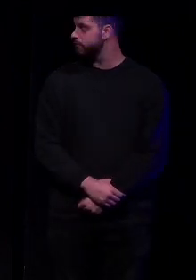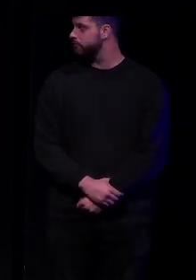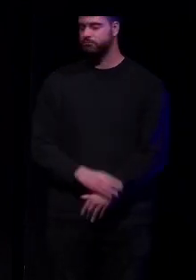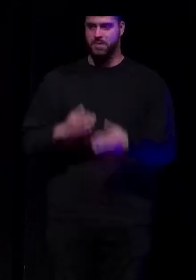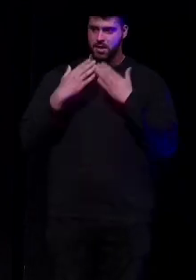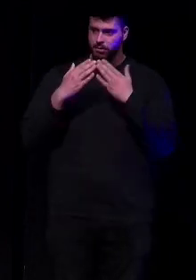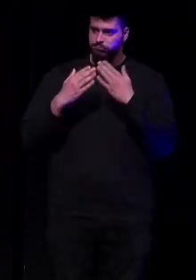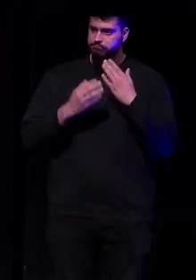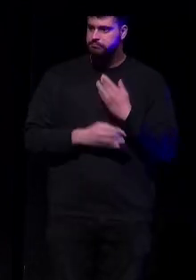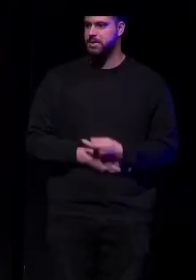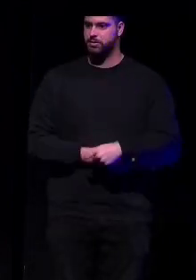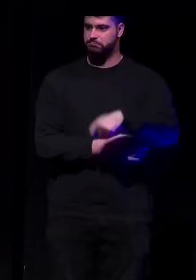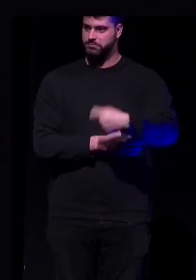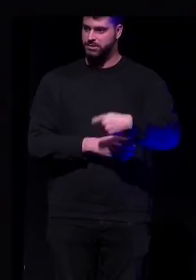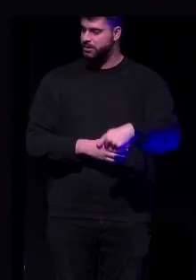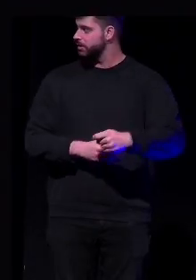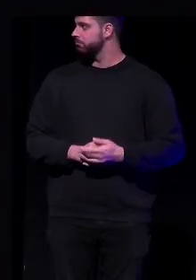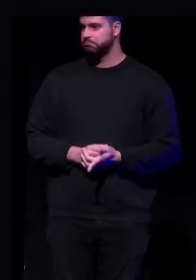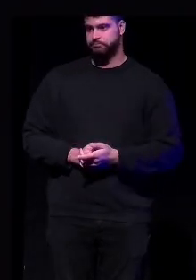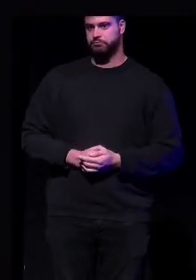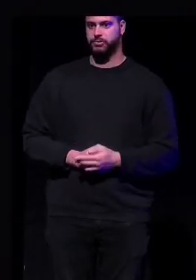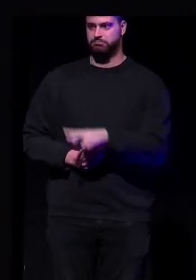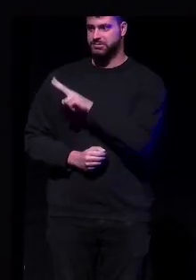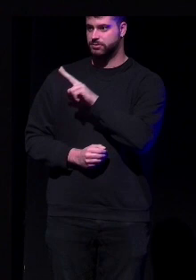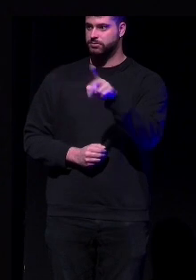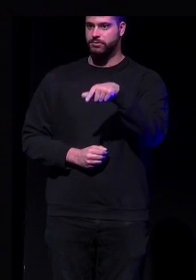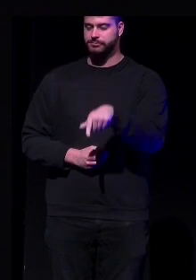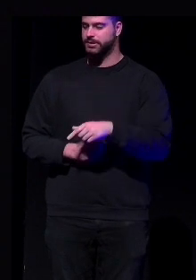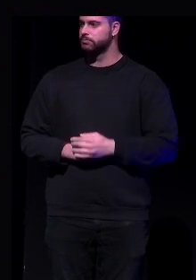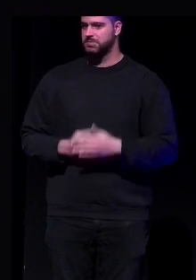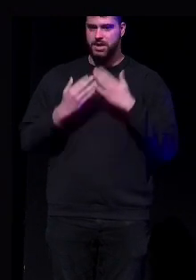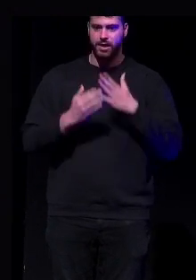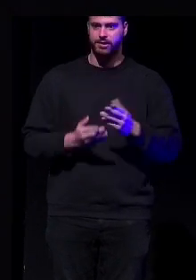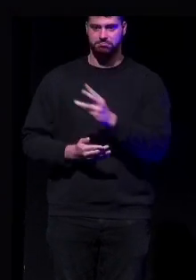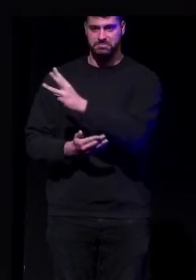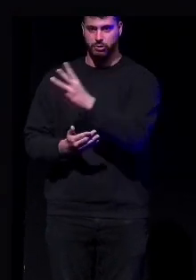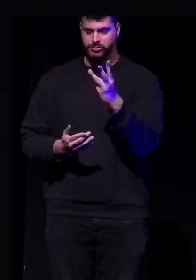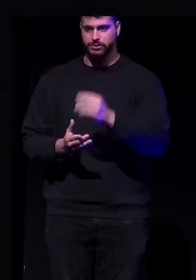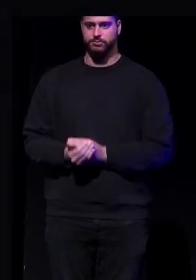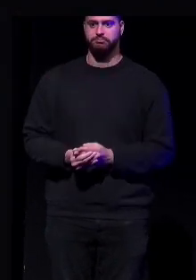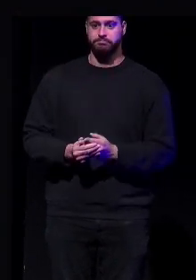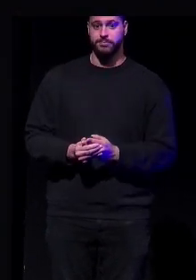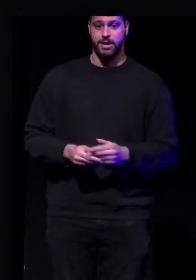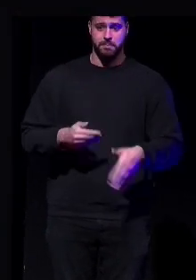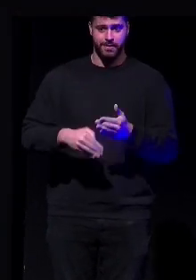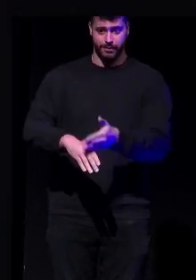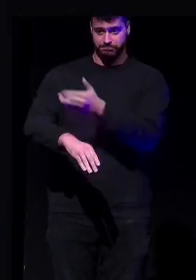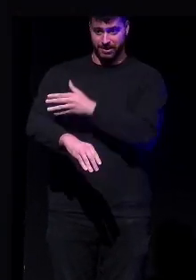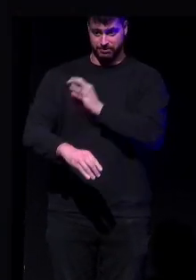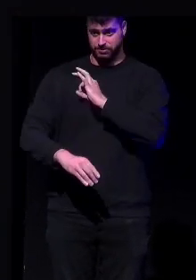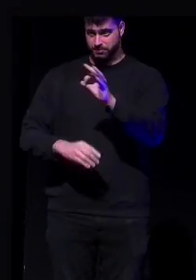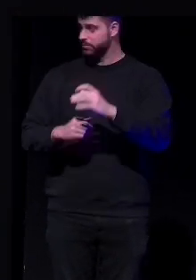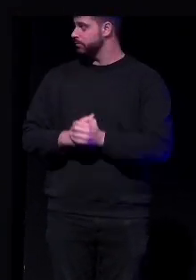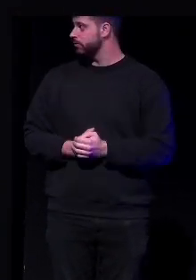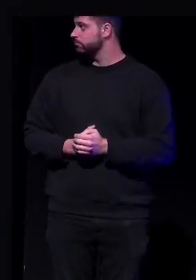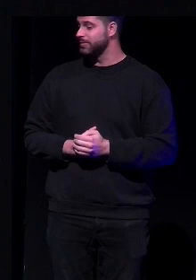Moltes gràcies, president de la Diputació del Patronat, per aquesta mirada posada a l'excel·lència. Gràcies a tots tres. Abans de començar el lliurament de premis,